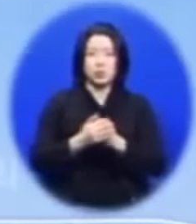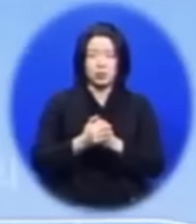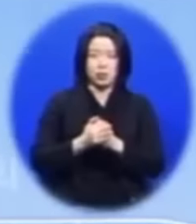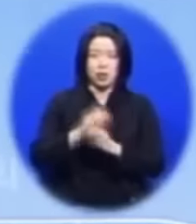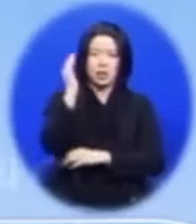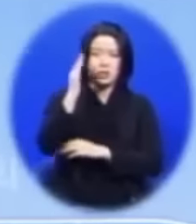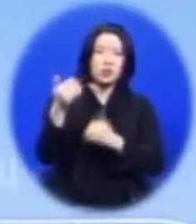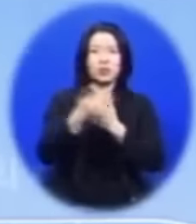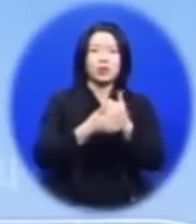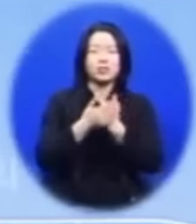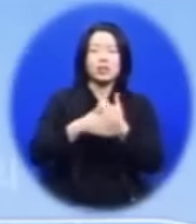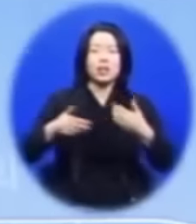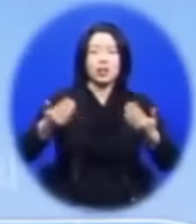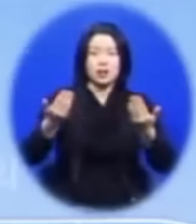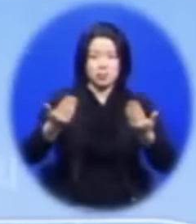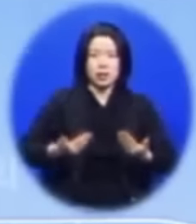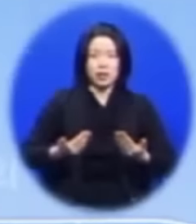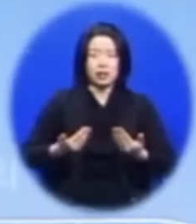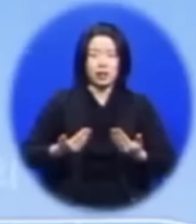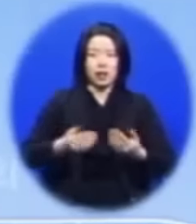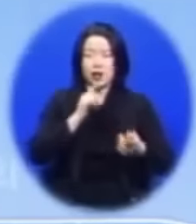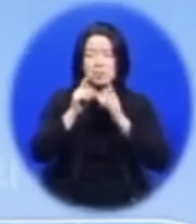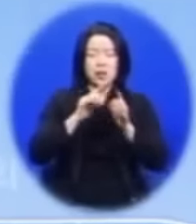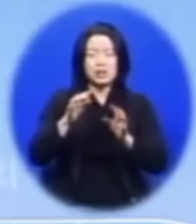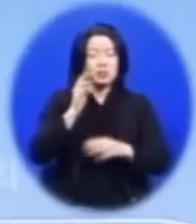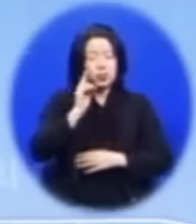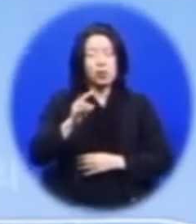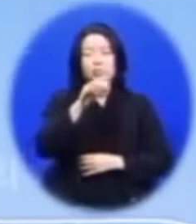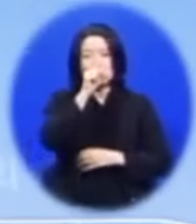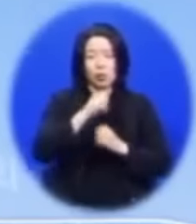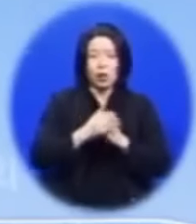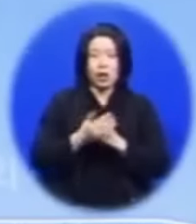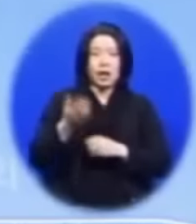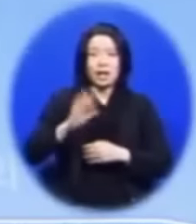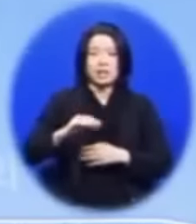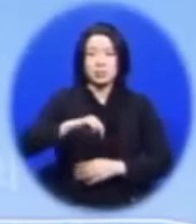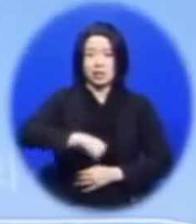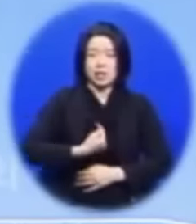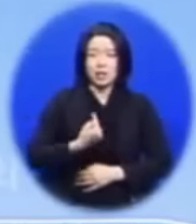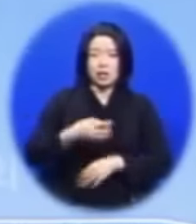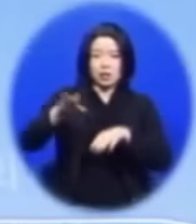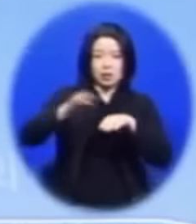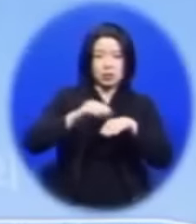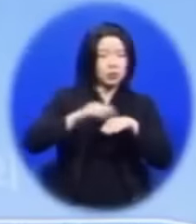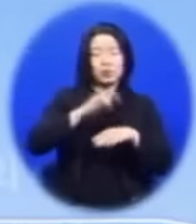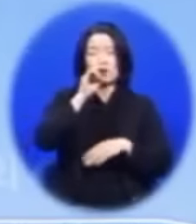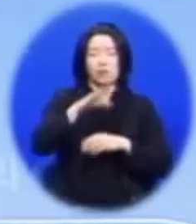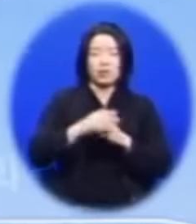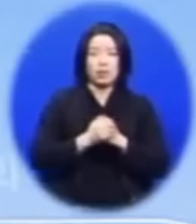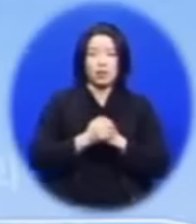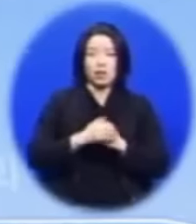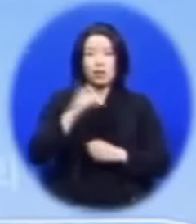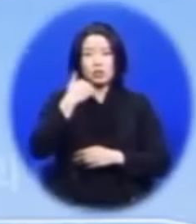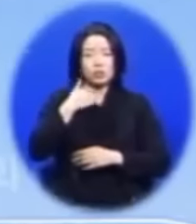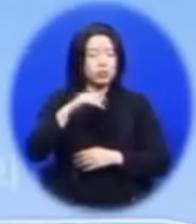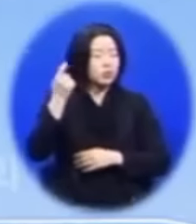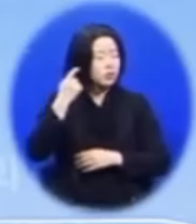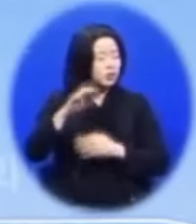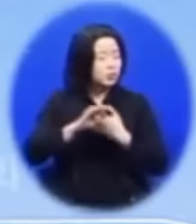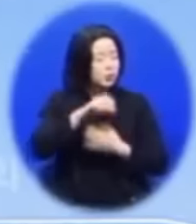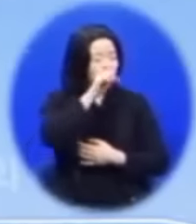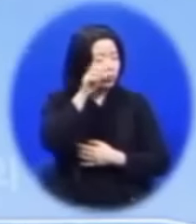받았다 하 정말 말씀이 너무 좋아 근데 자기에게는 적용이 안 되는 겁니다 누구 들으면 좋을